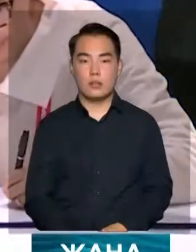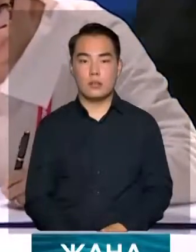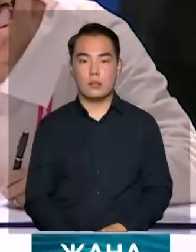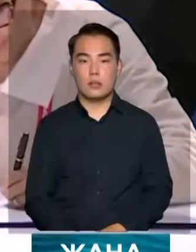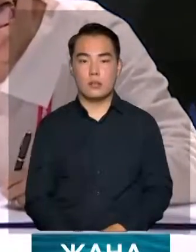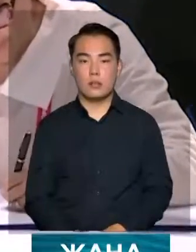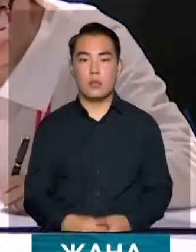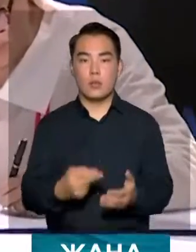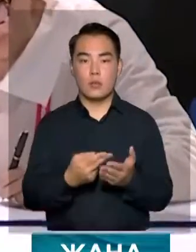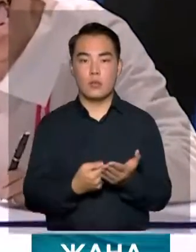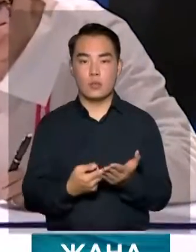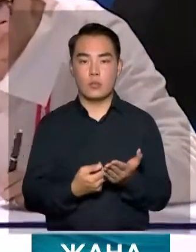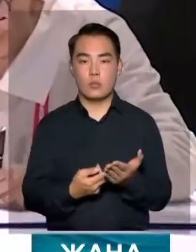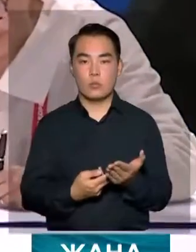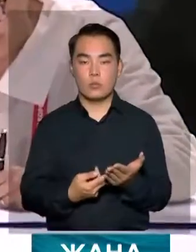жатыр.